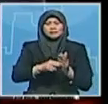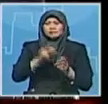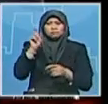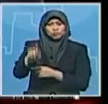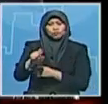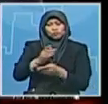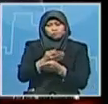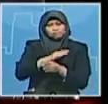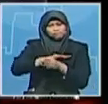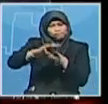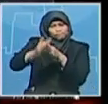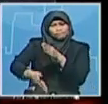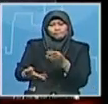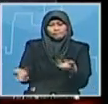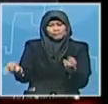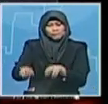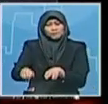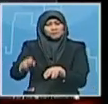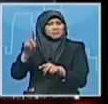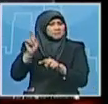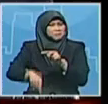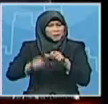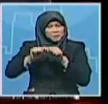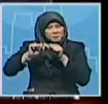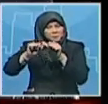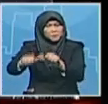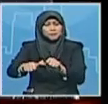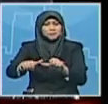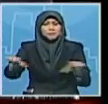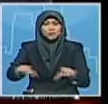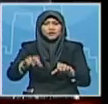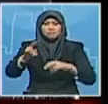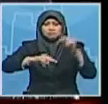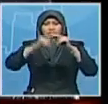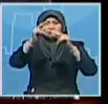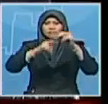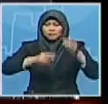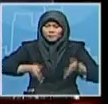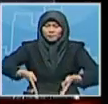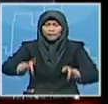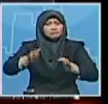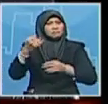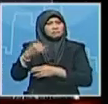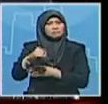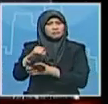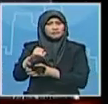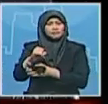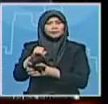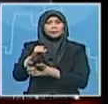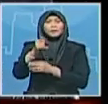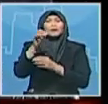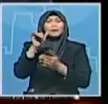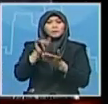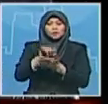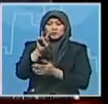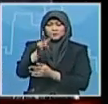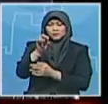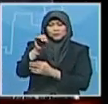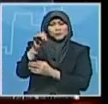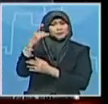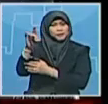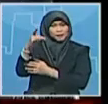sebab ketidakmampuan kontraktor untuk meneruskan. Ini yang cabaran yang perlu kita tangani. Tapi untuk 2018